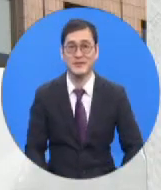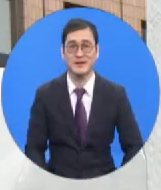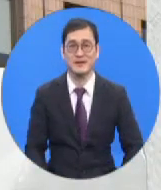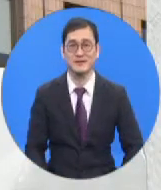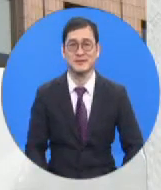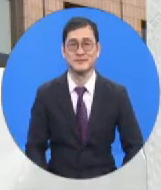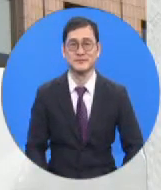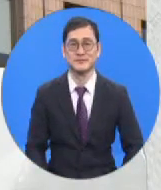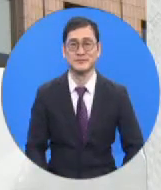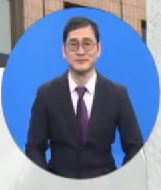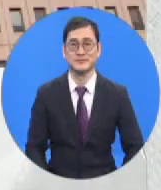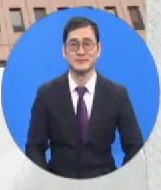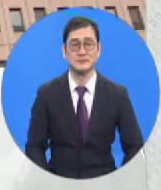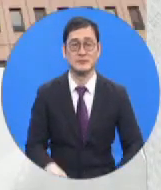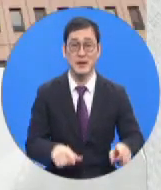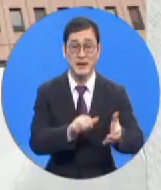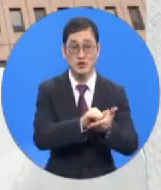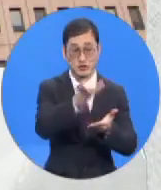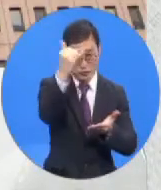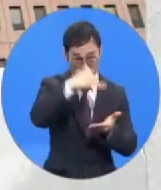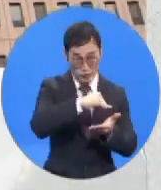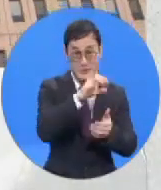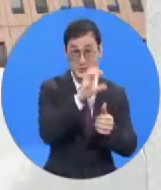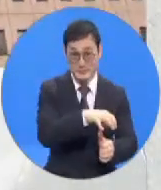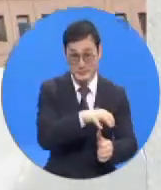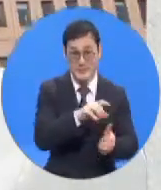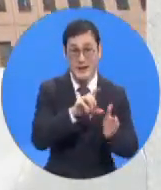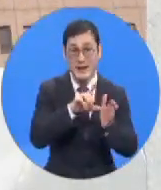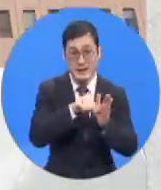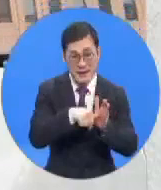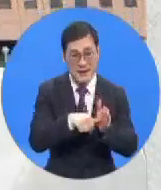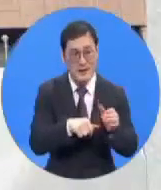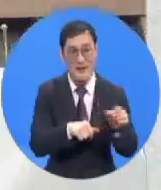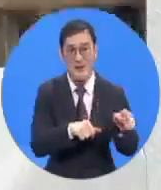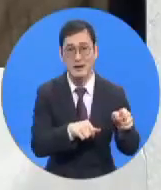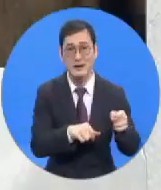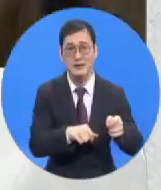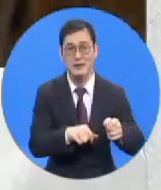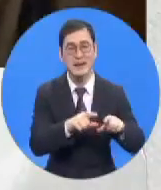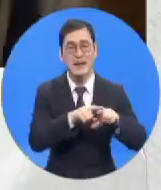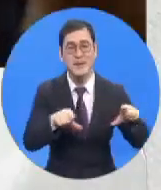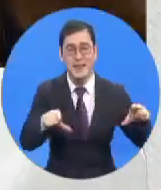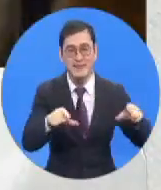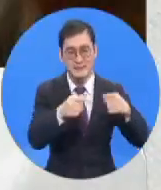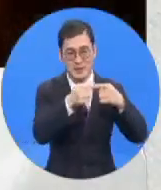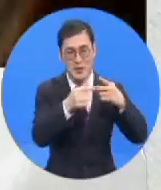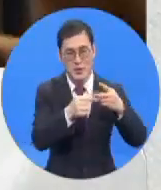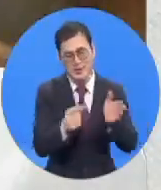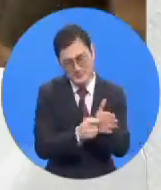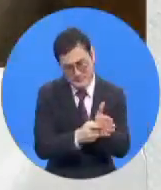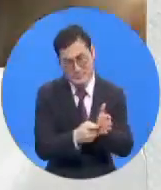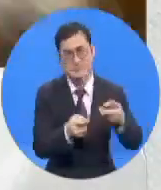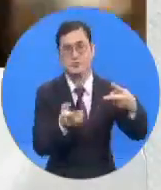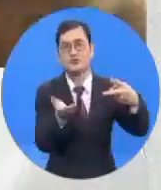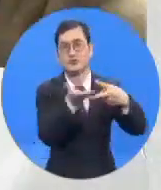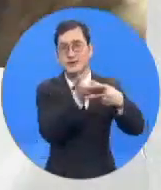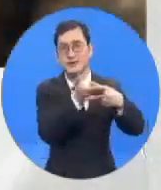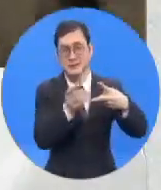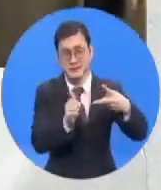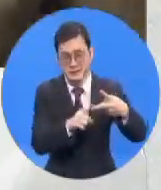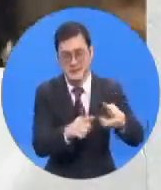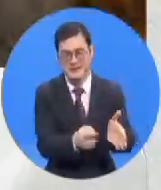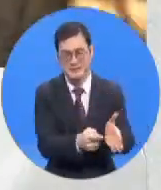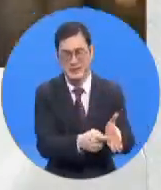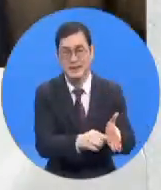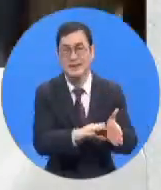일반적인 보통의 출국금지가 있고요. 그 다음에 이 사건과 같은 긴급출국금지가 있는데 긴급출국금지는 그야말로